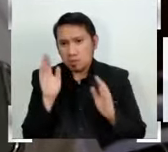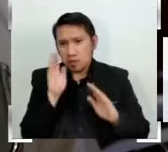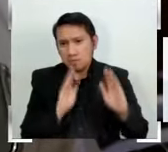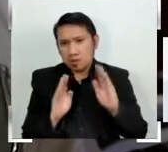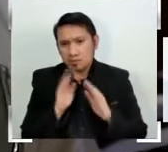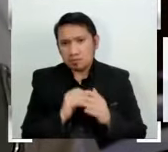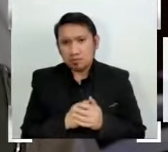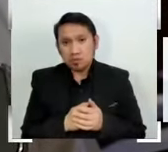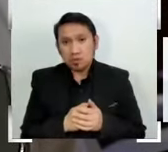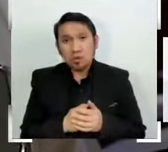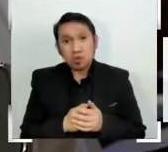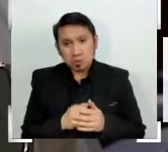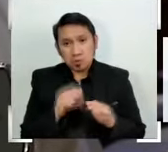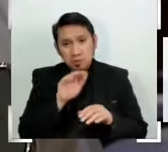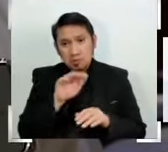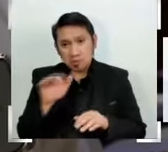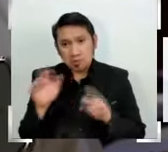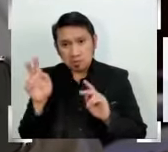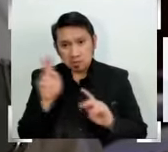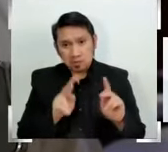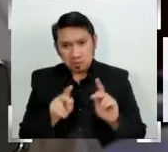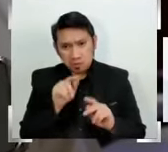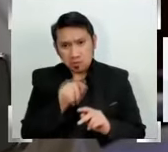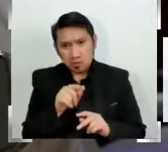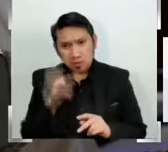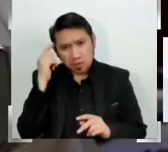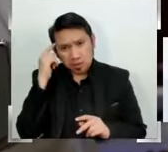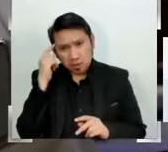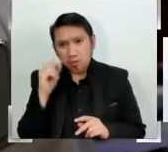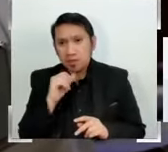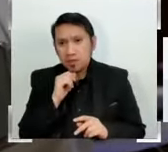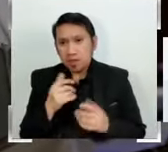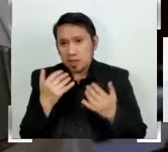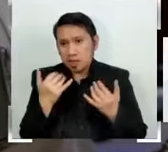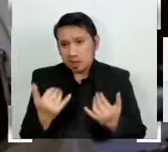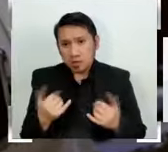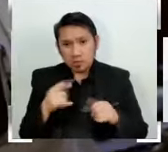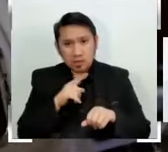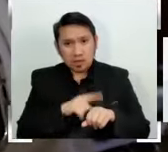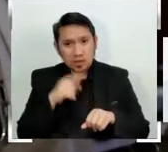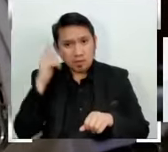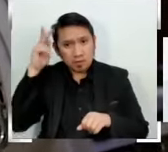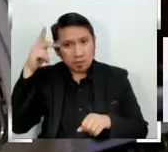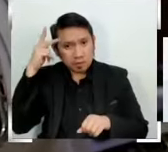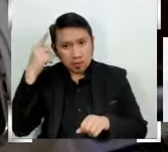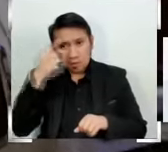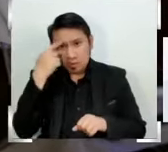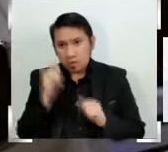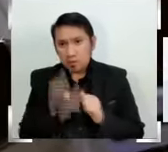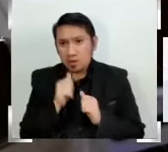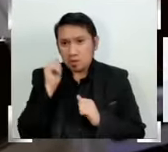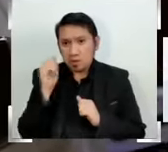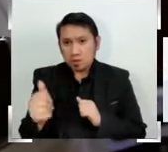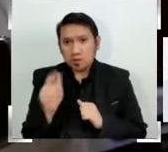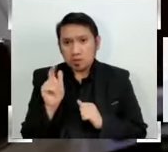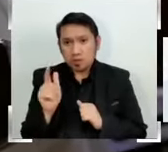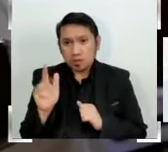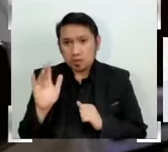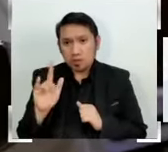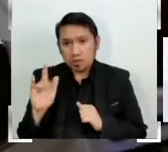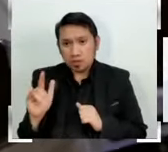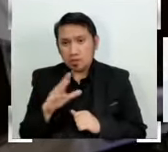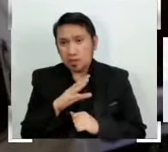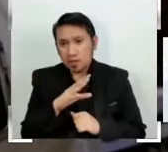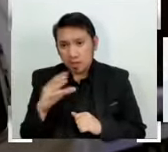hindi pa talaga kasi ngayon ang panahon ng pamumulitika dahil napakalayo pa ng 2025 and syempre